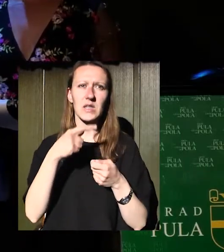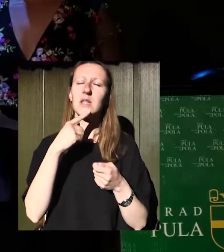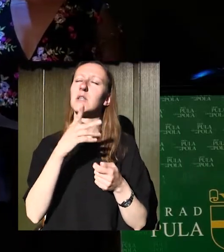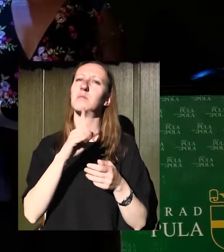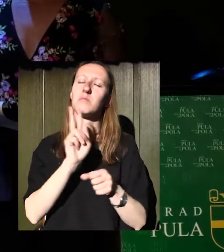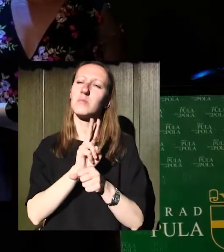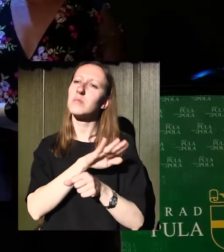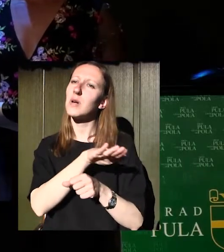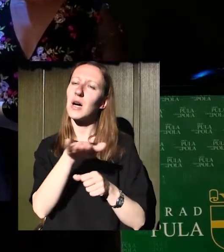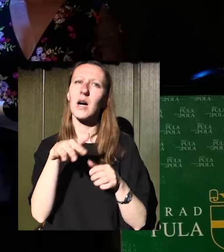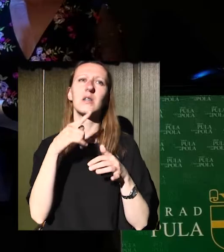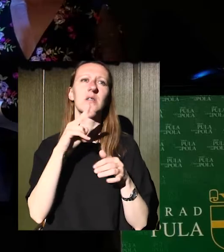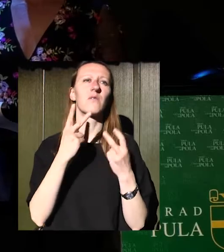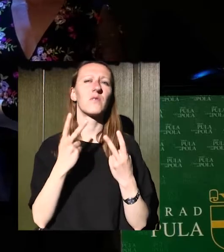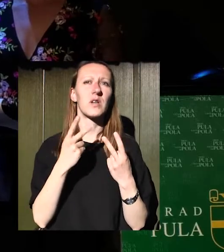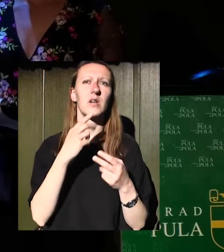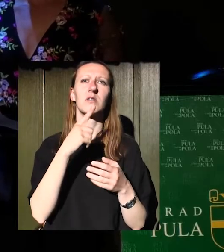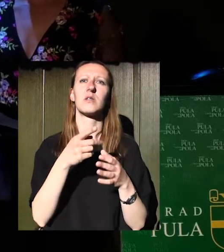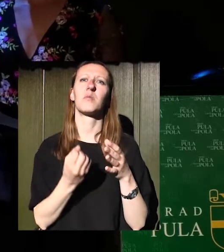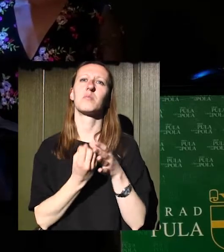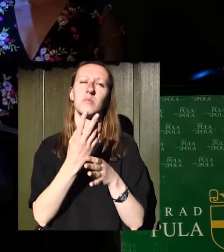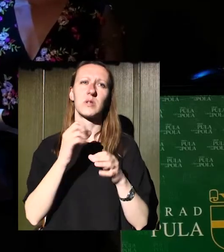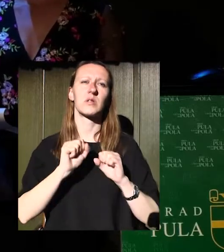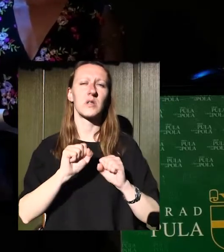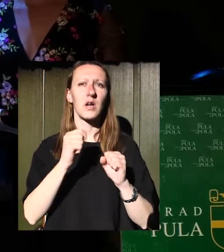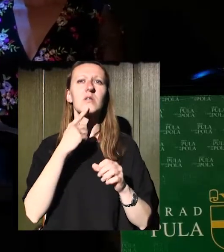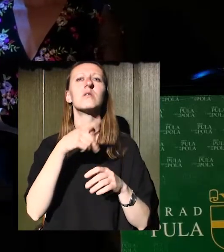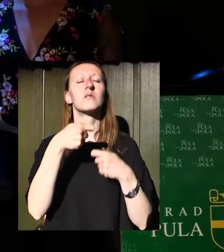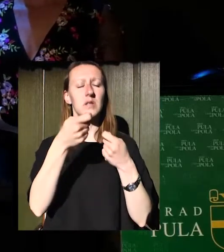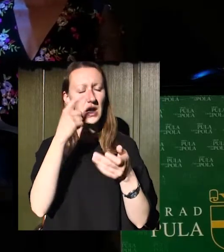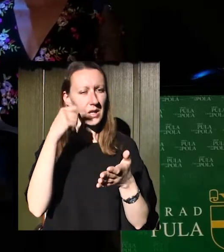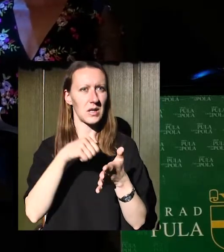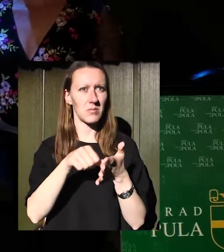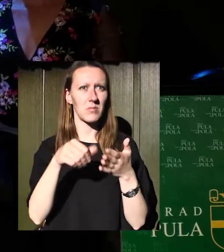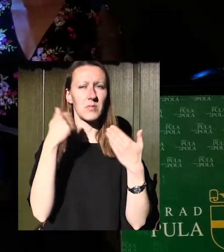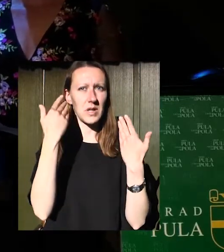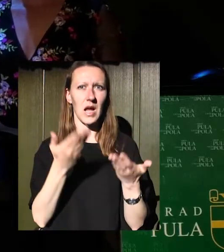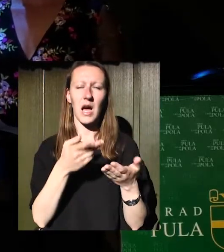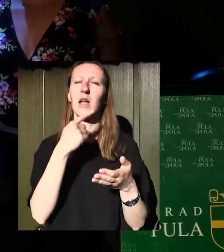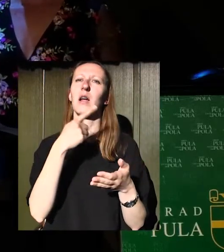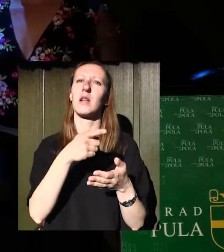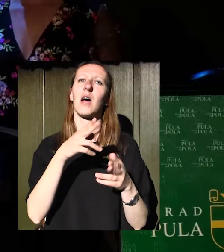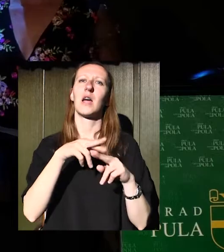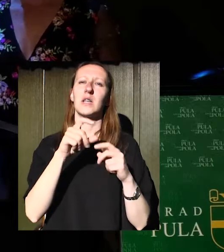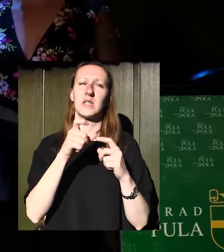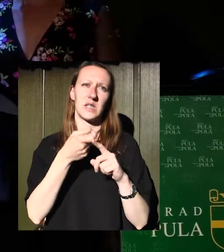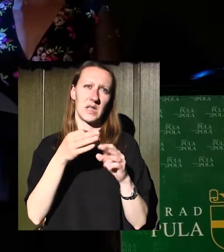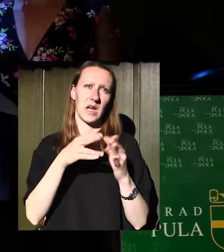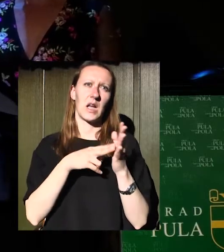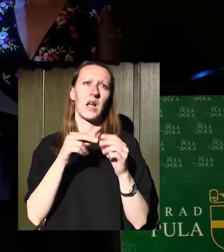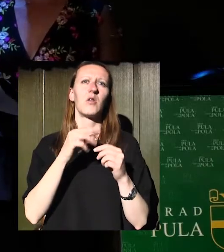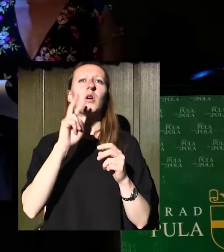e sensibilizzando la cittadinanza sull'importanza delle risorse naturali, si conferisce il premio all'ente pubblico Natura